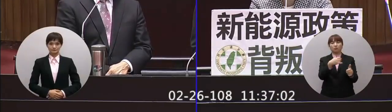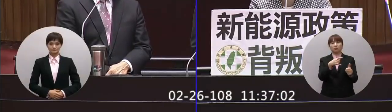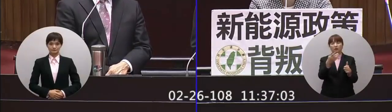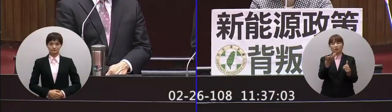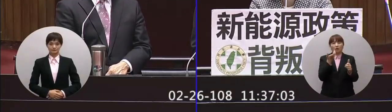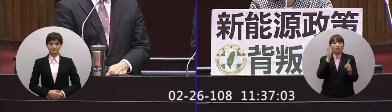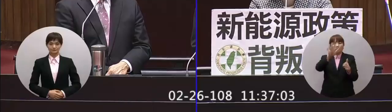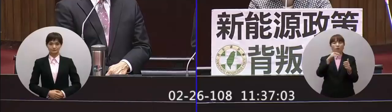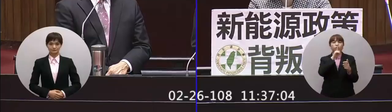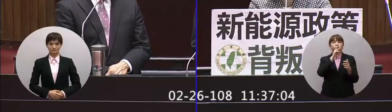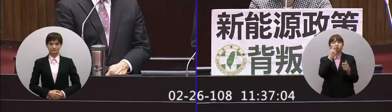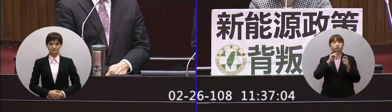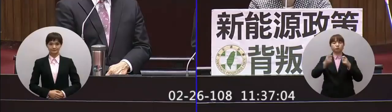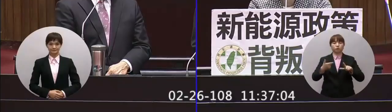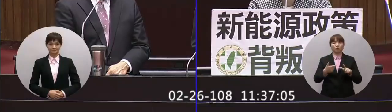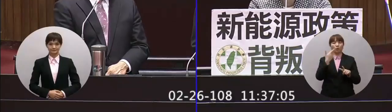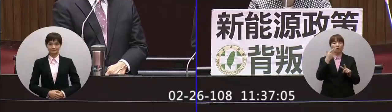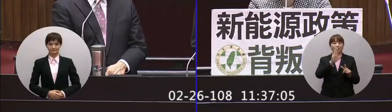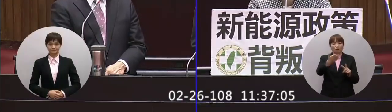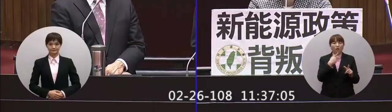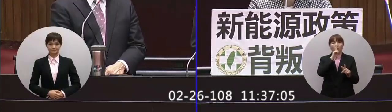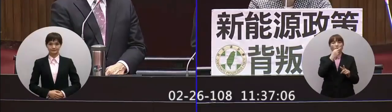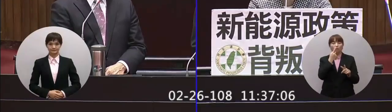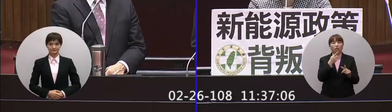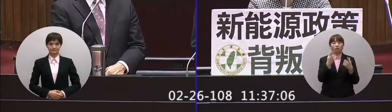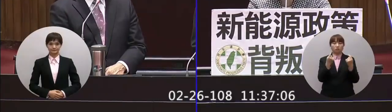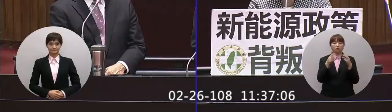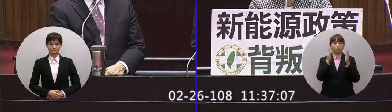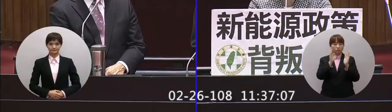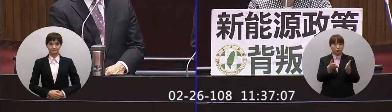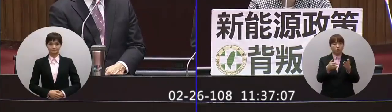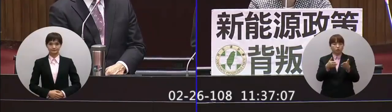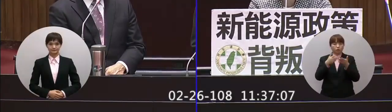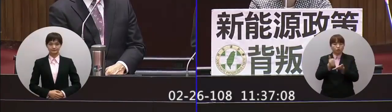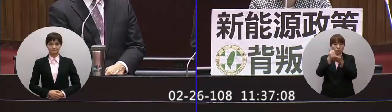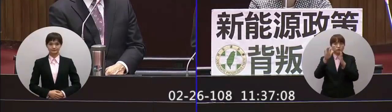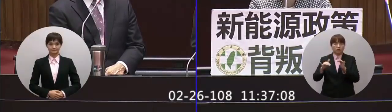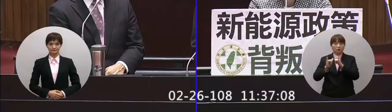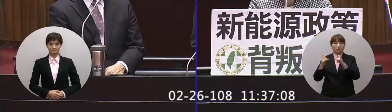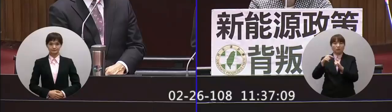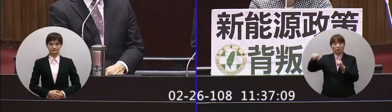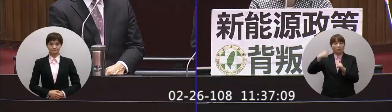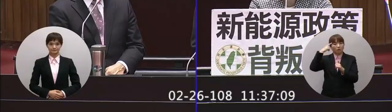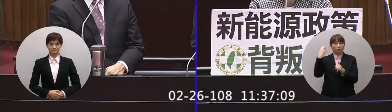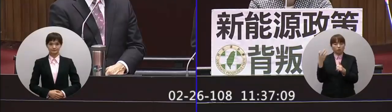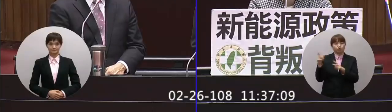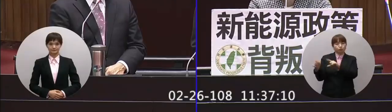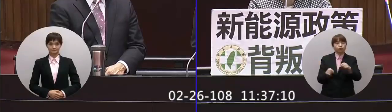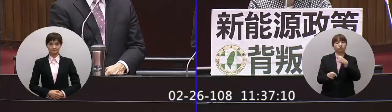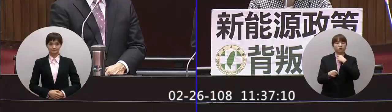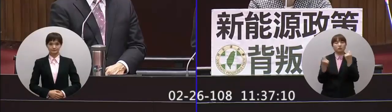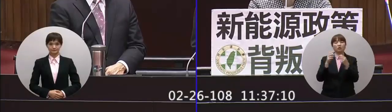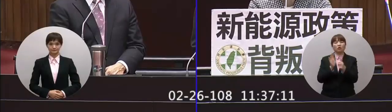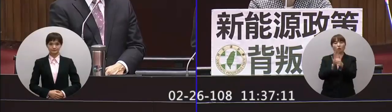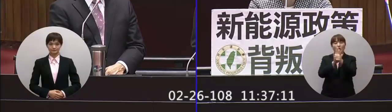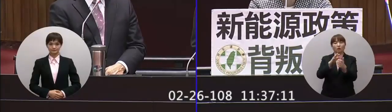他前后的反复。如果要说前后的反复，我们不是真的应该要尊重最新的民意吗？大家回想福